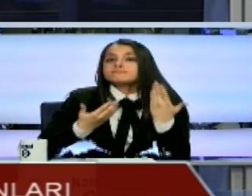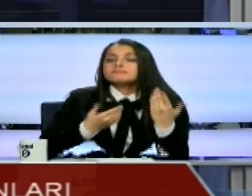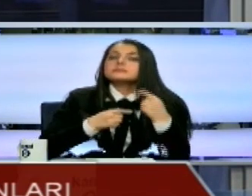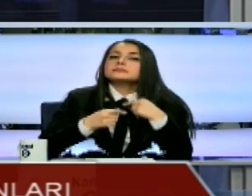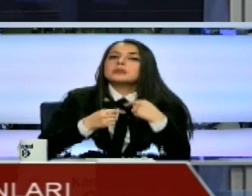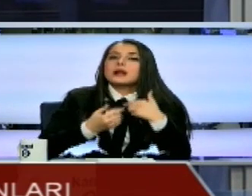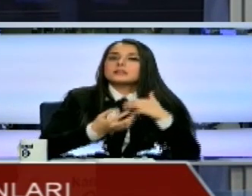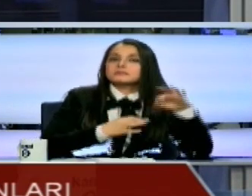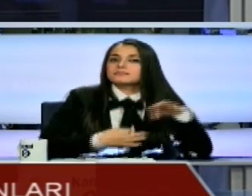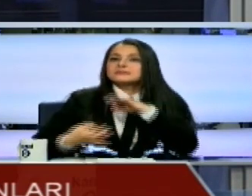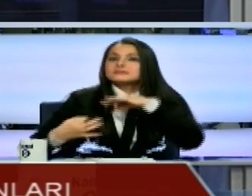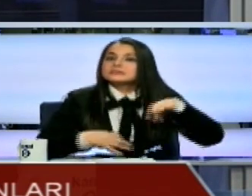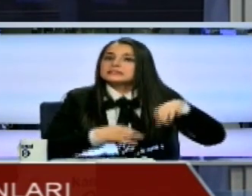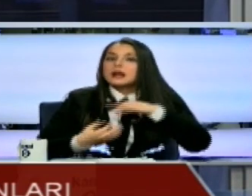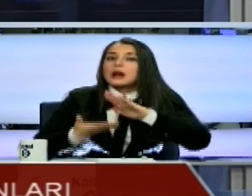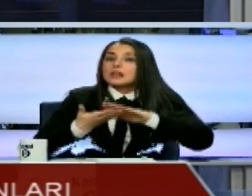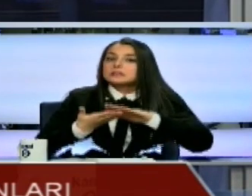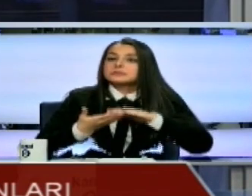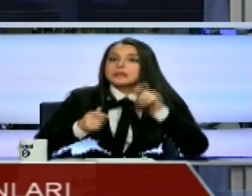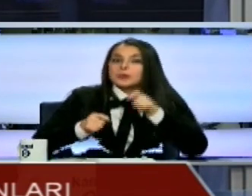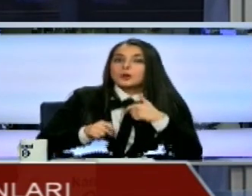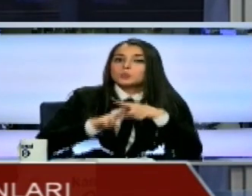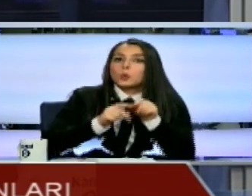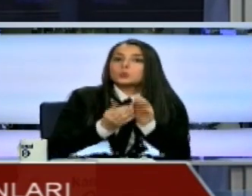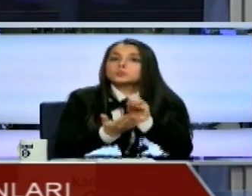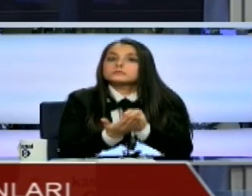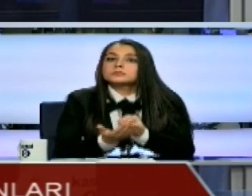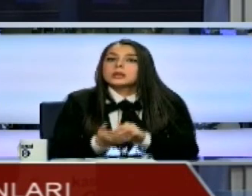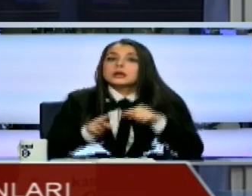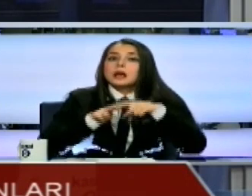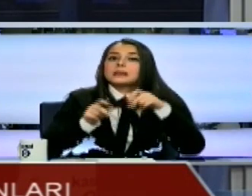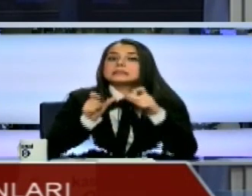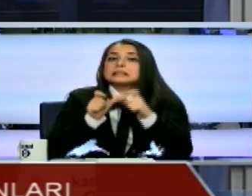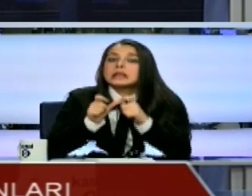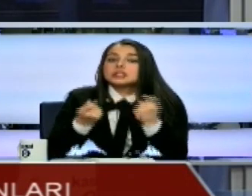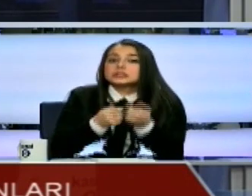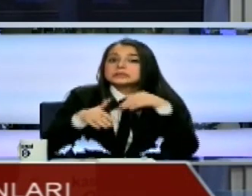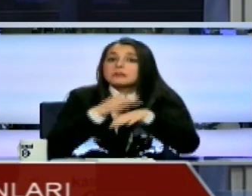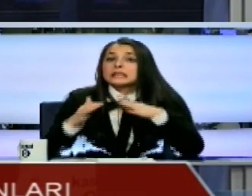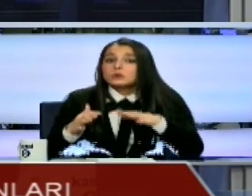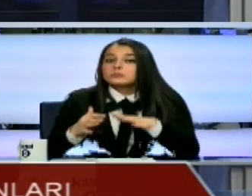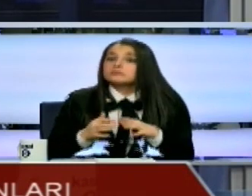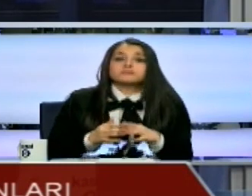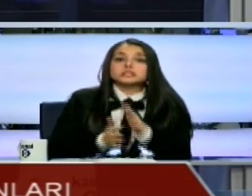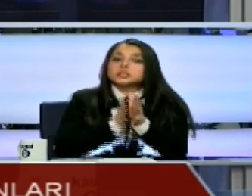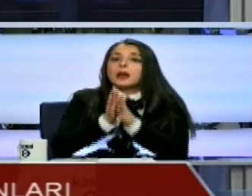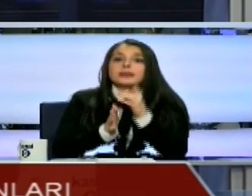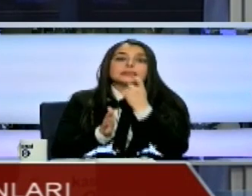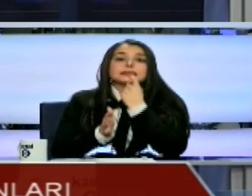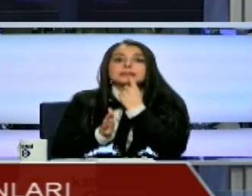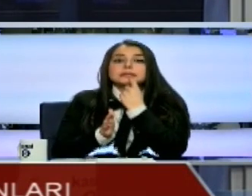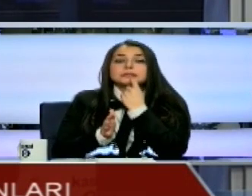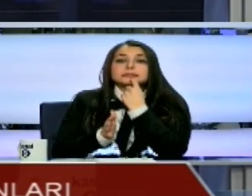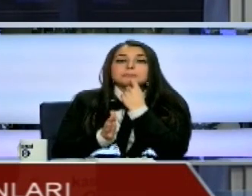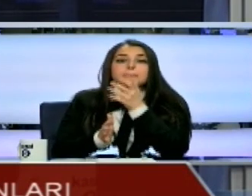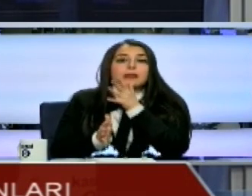çevirmen arkadaşımız çeviri yaparken not aldım. KPSS'de işe girmek istiyorlar ama maalesef ki işaret dilini bilen